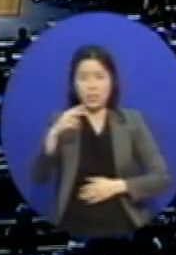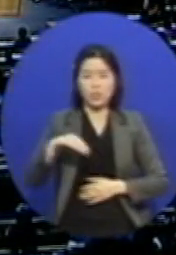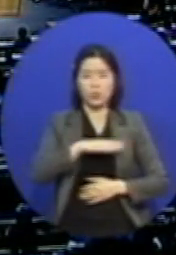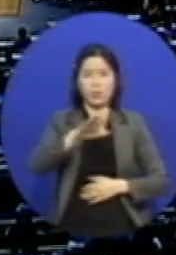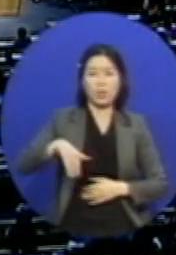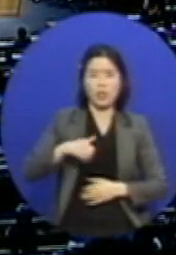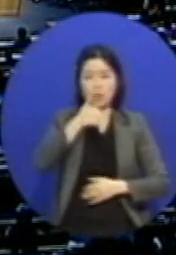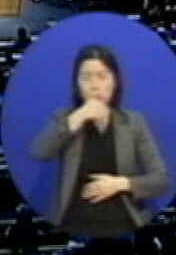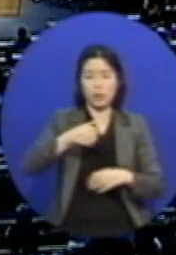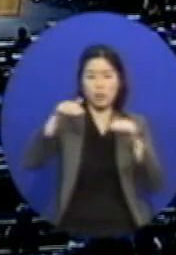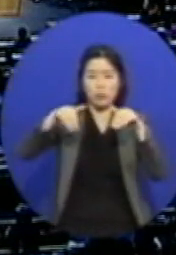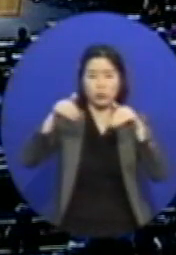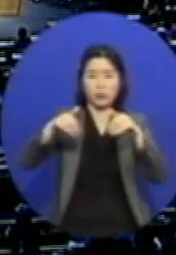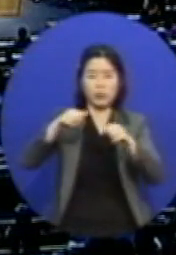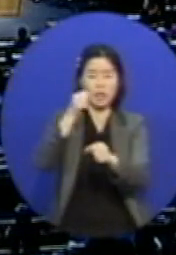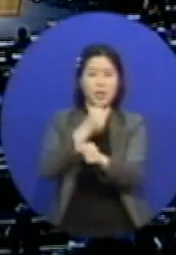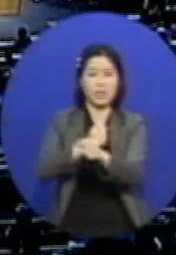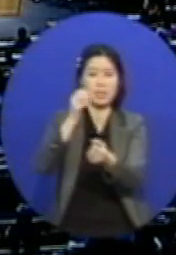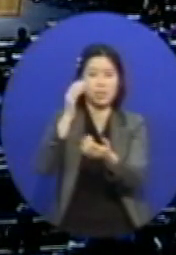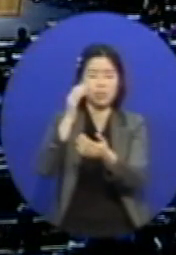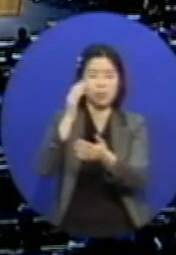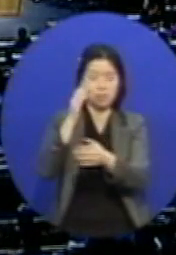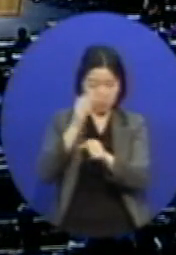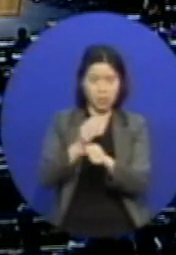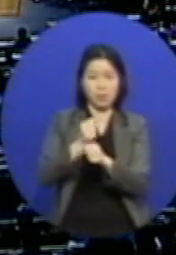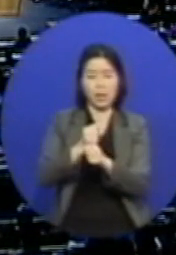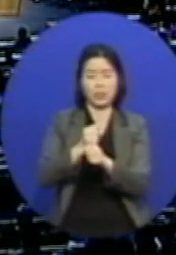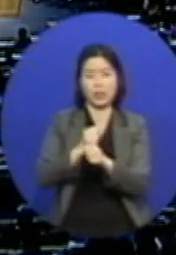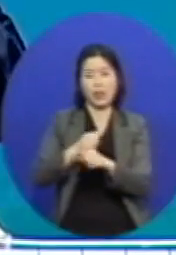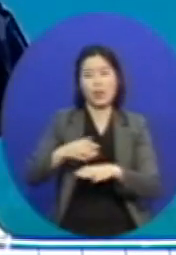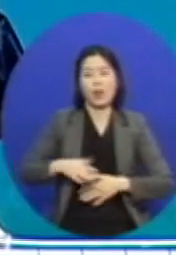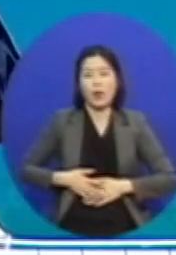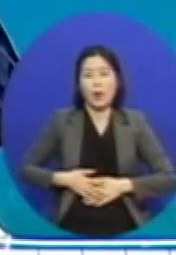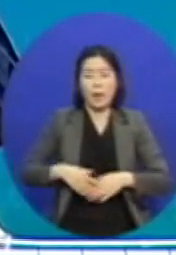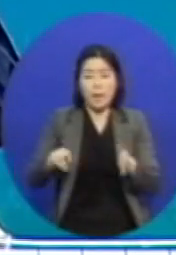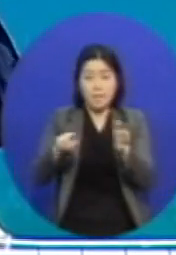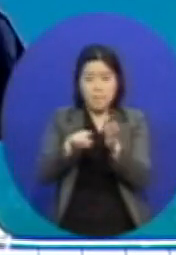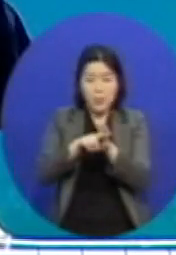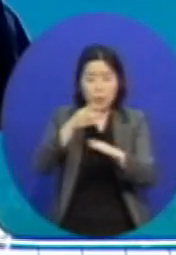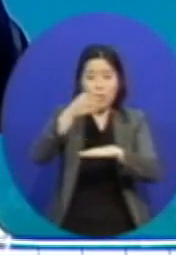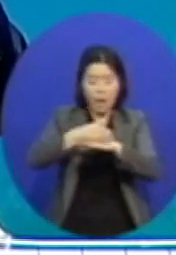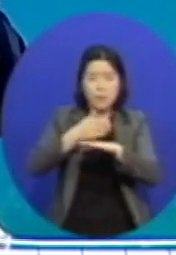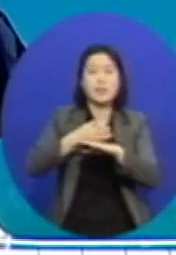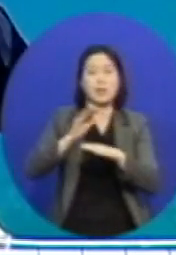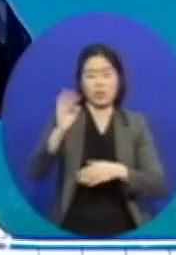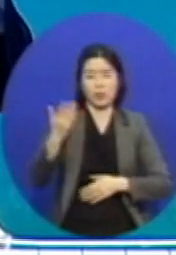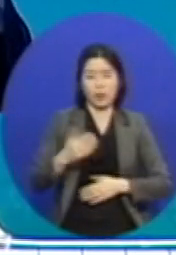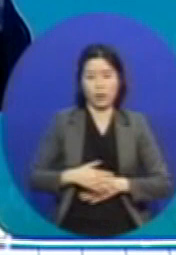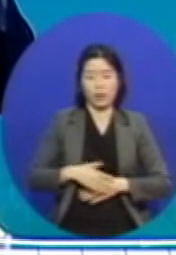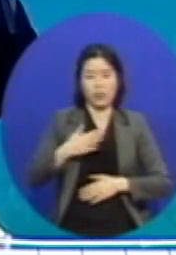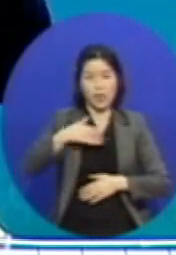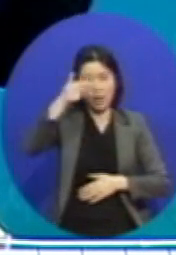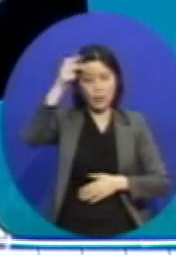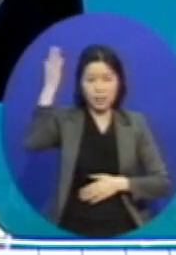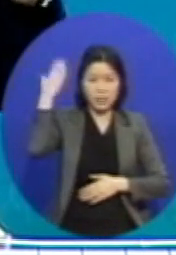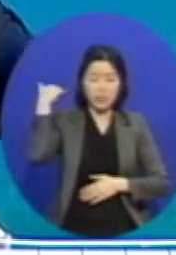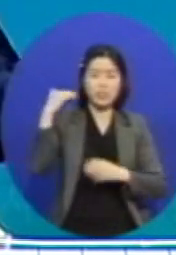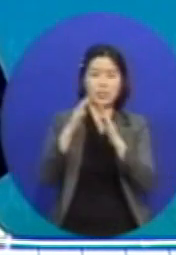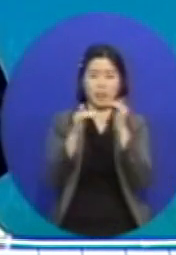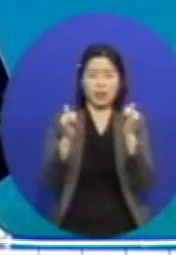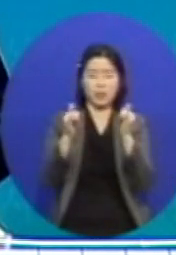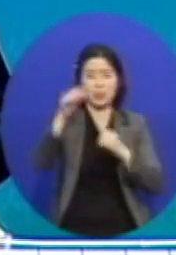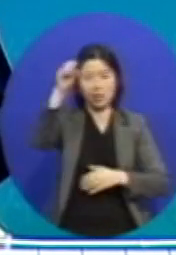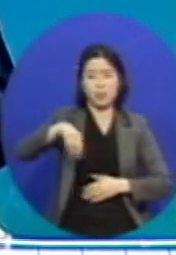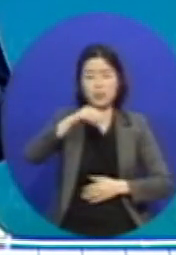하면 이 믿고 감사할 뿐이에요 주님 내 옛 사람이 예수님과 함께 십자가에 못 박혀 쓰니